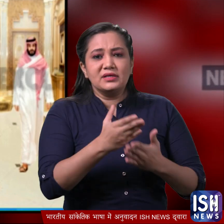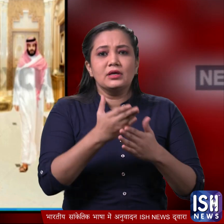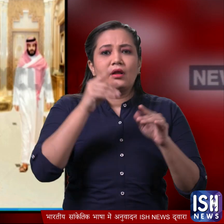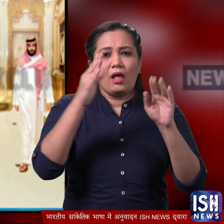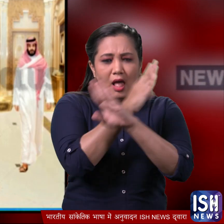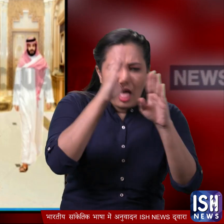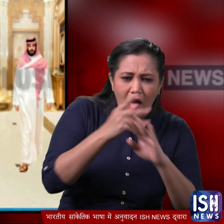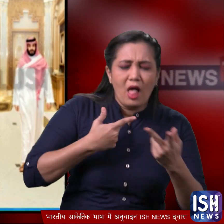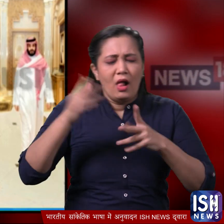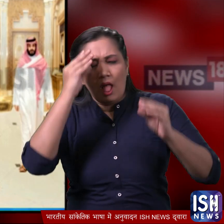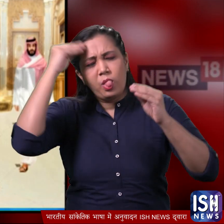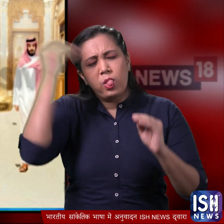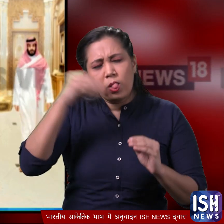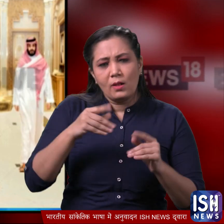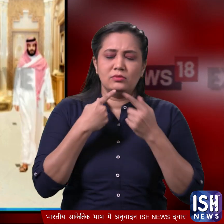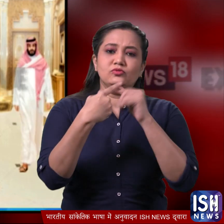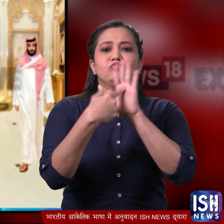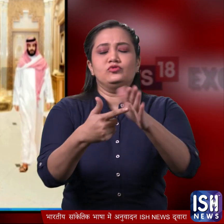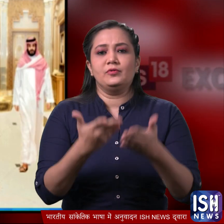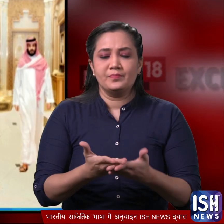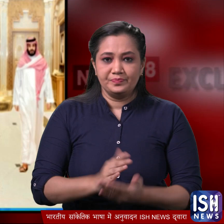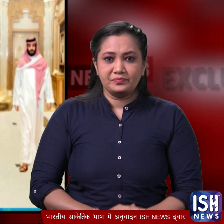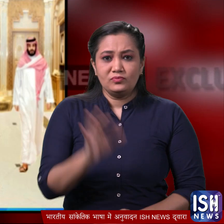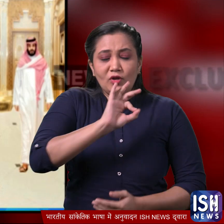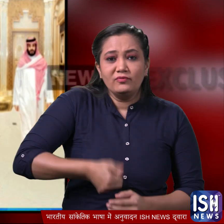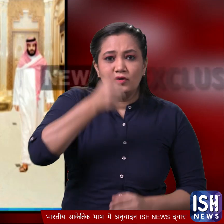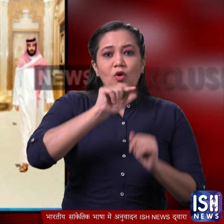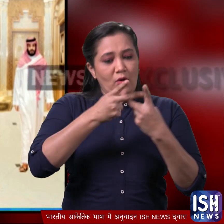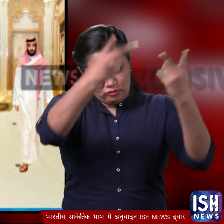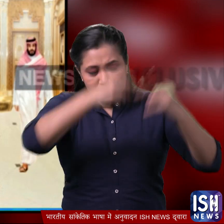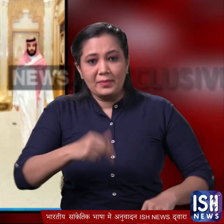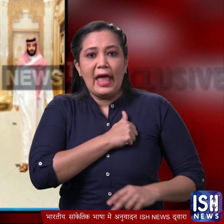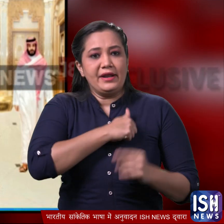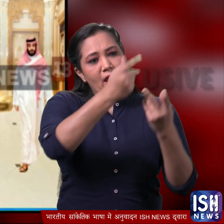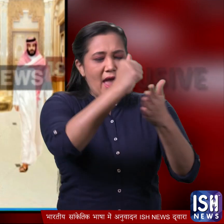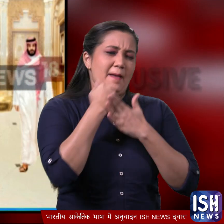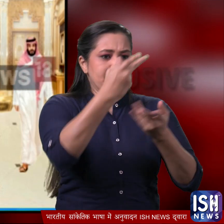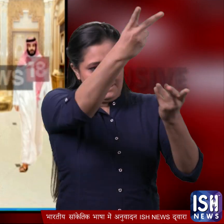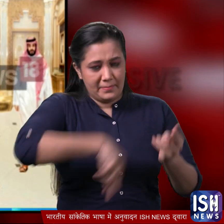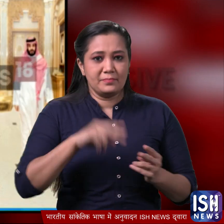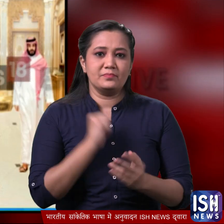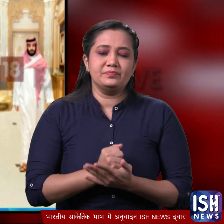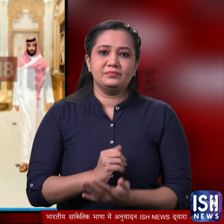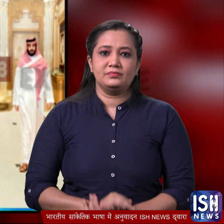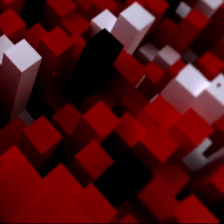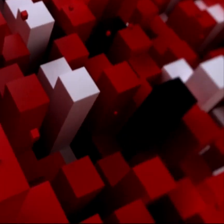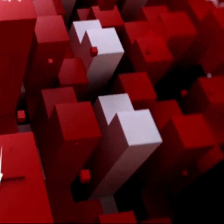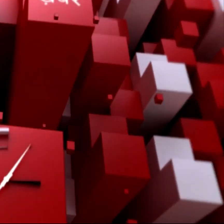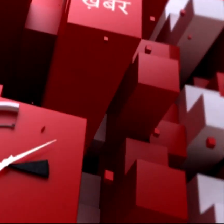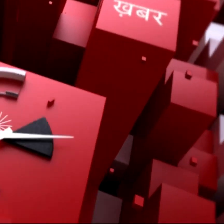छिपाने के लिए बेबुनियाद बातें कर रहे हैं। इतना ही नहीं, सऊदी सरकार ने इस पूर्व अधिकारी के प्रत्यर्पण के लिए कनाडा से मदद भी मांगी।